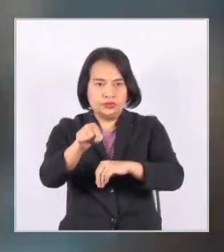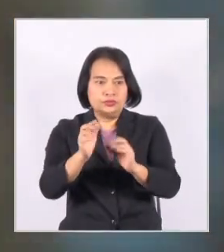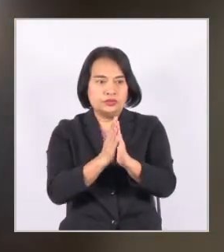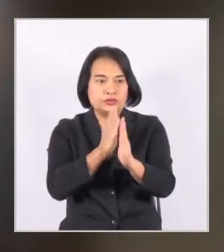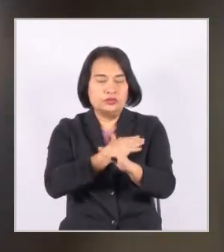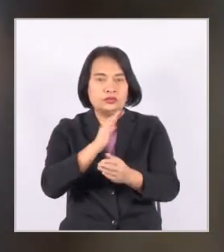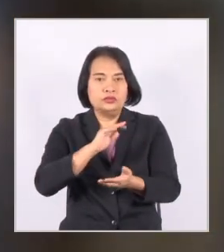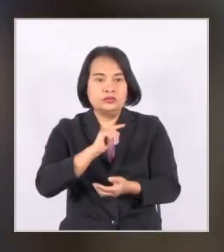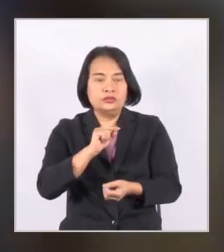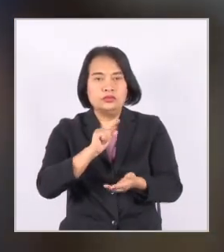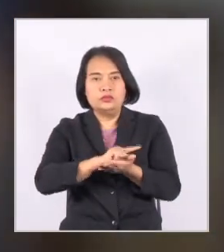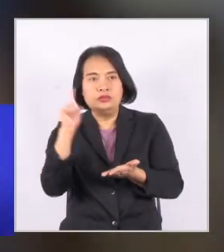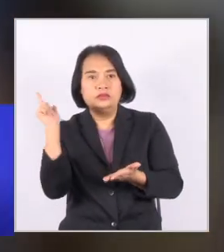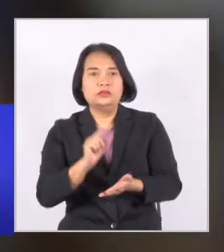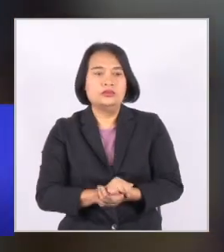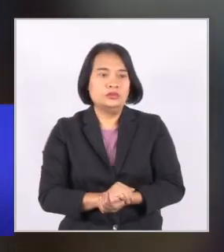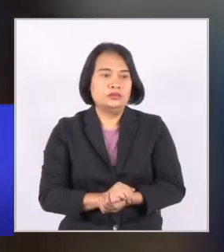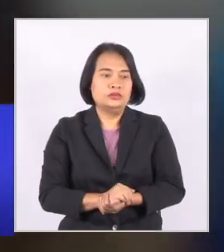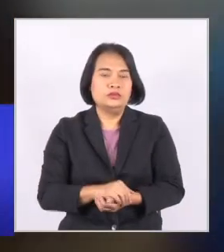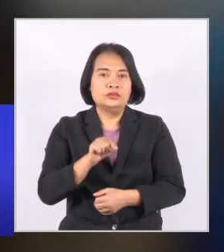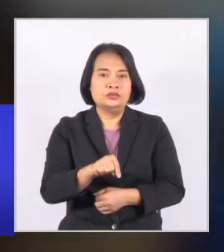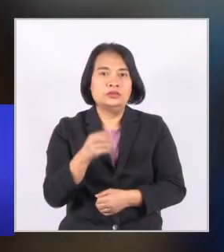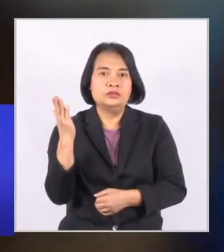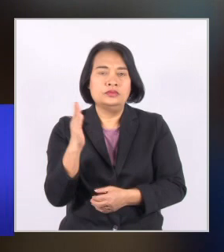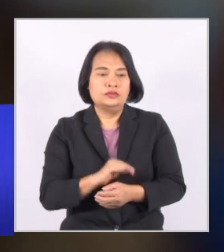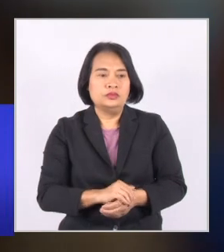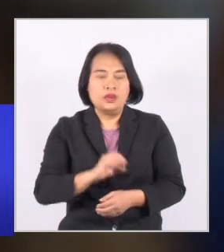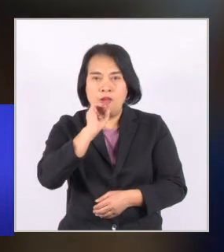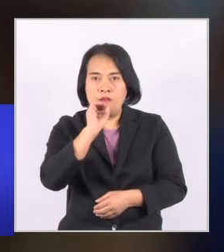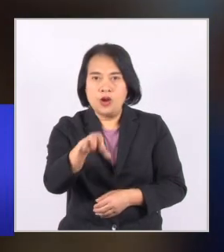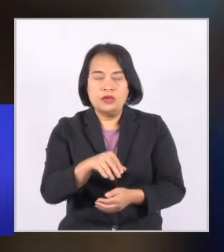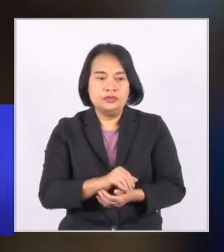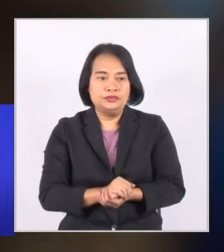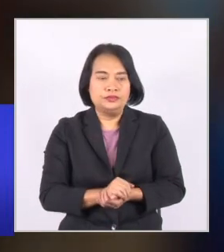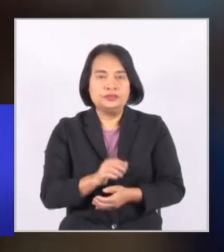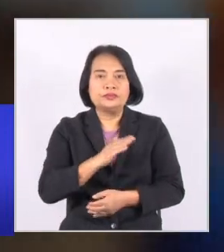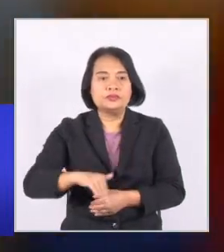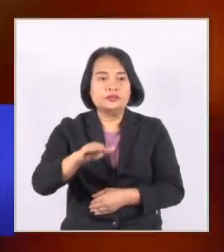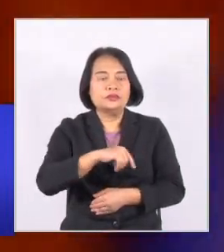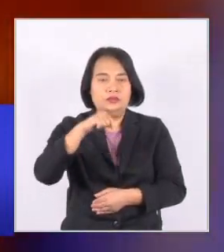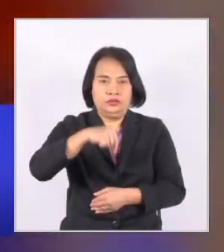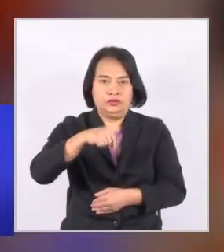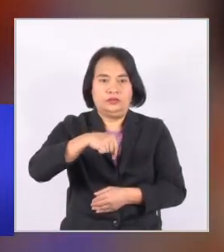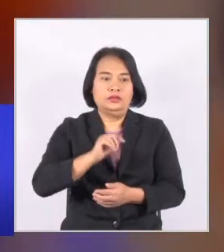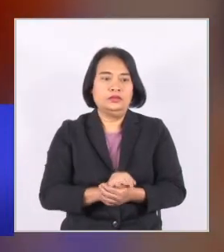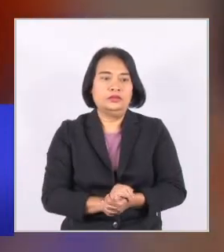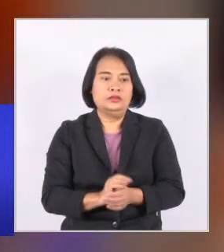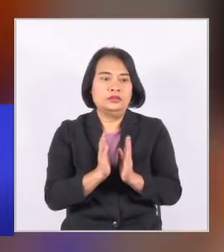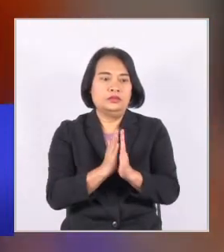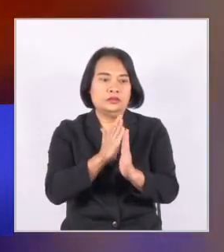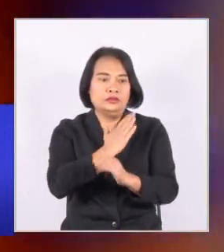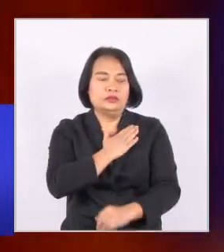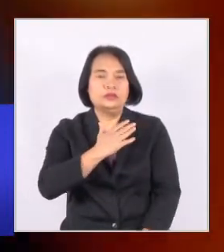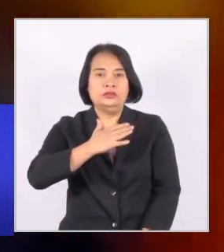นี่นะครับรูปที่อยู่บนฟุตบาทบอกตัวเองว่าเนี่ยบอกกับทุกคนว่าเนี่ยเส้นทางนี้เป็นเส้นทางบินของอาตม